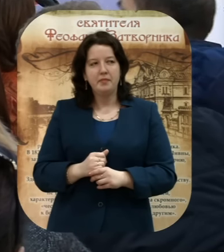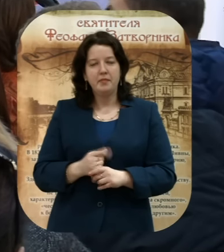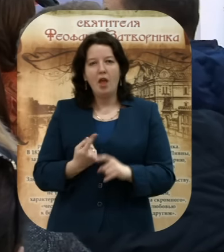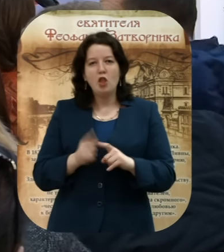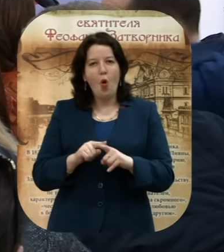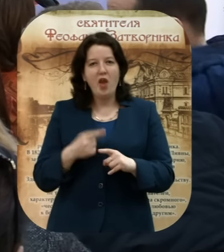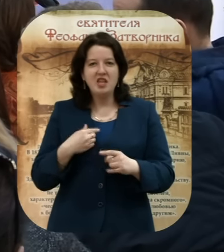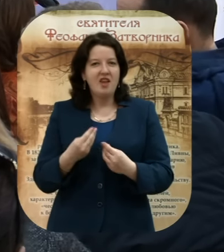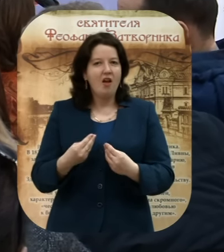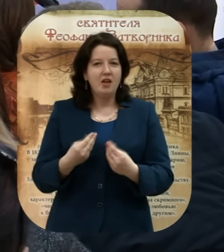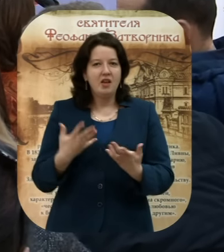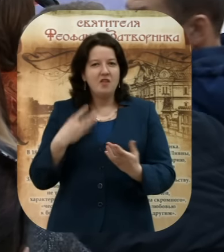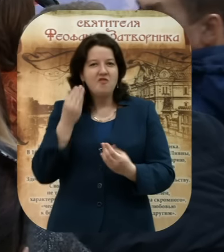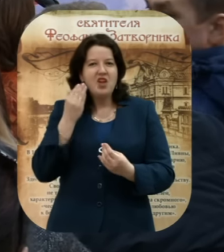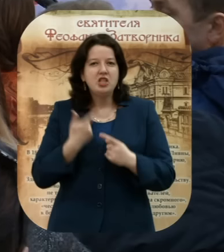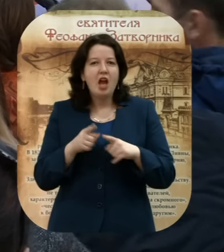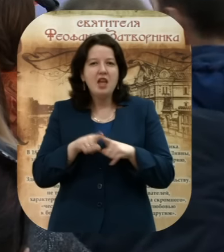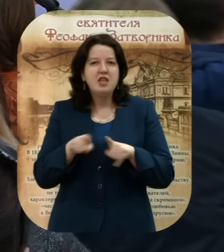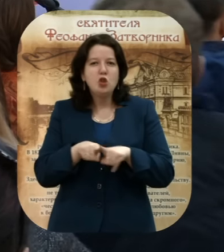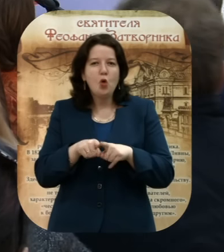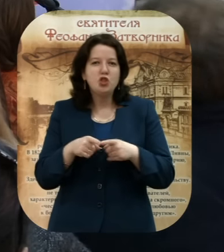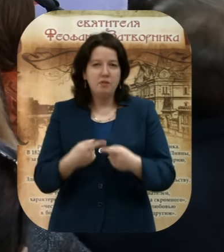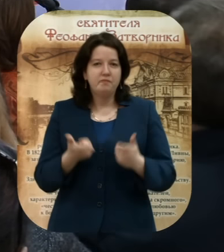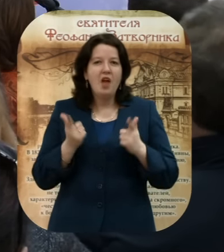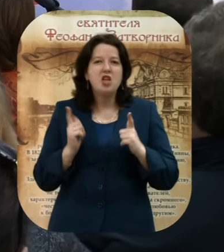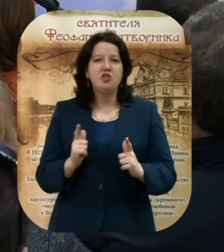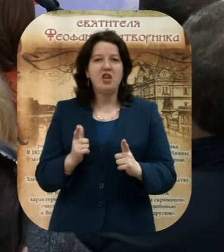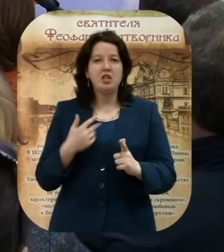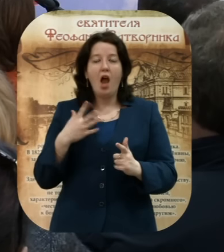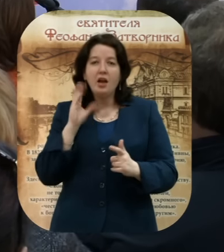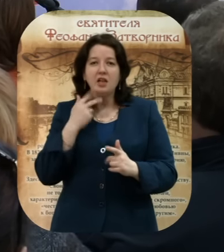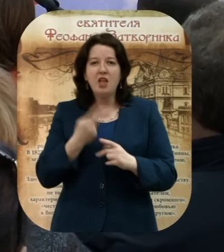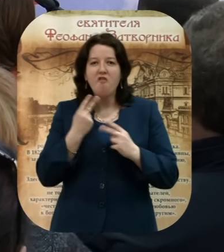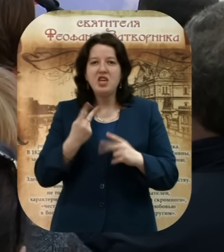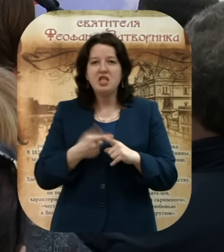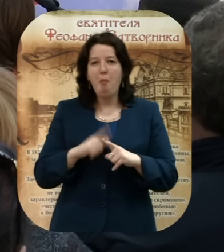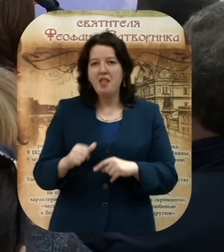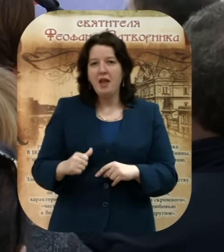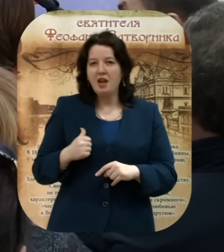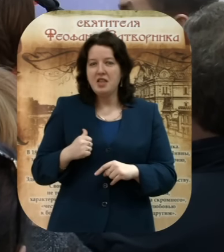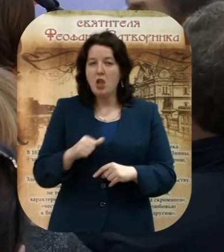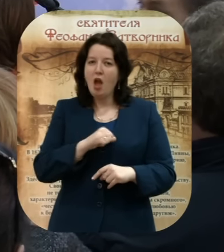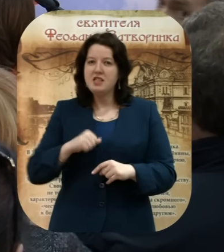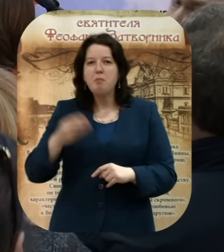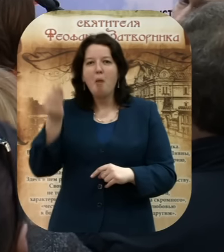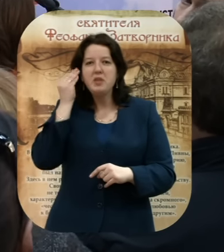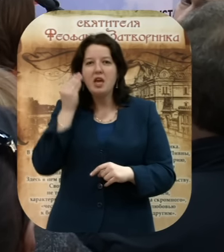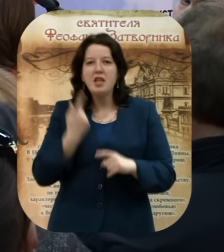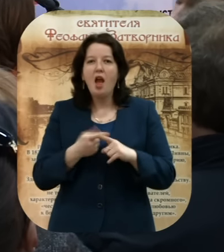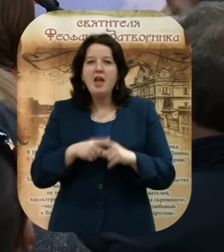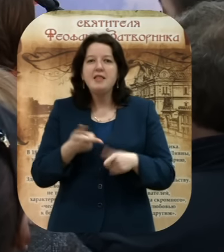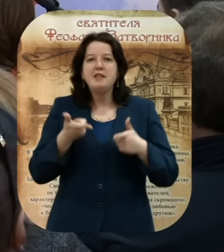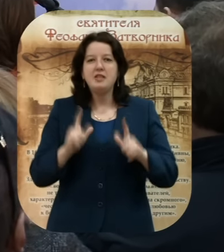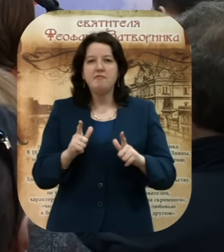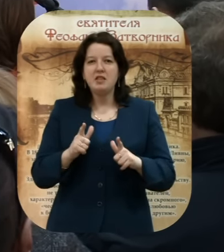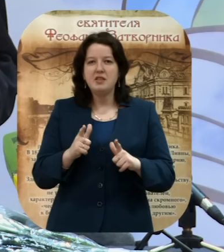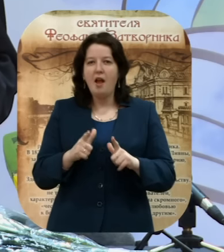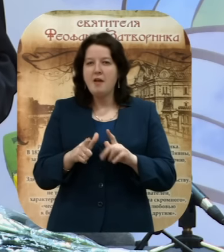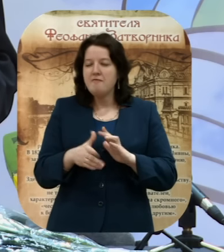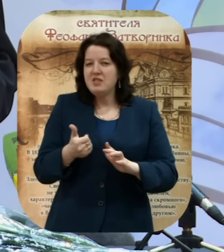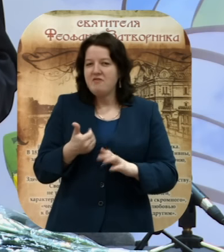Но эти вещи, может быть, тоже очевидны несколько, когда мы видим эту гордыню и самомнение. У нас действительно это вызывает